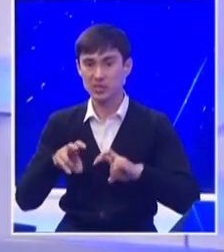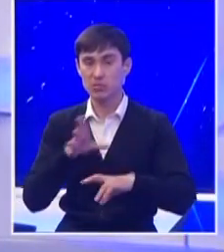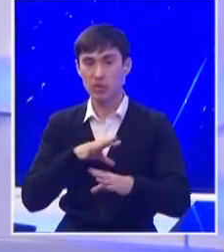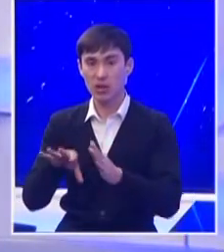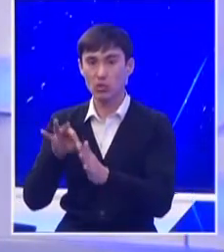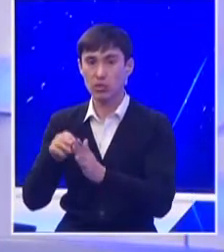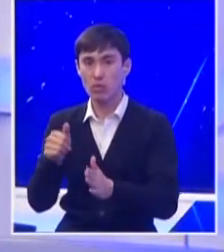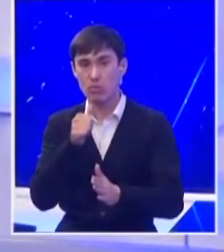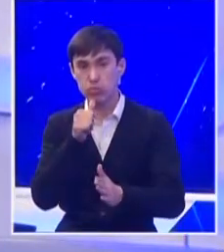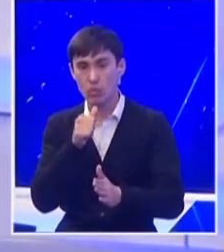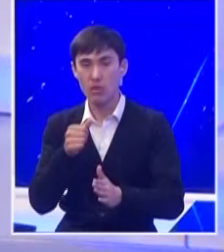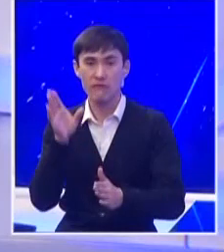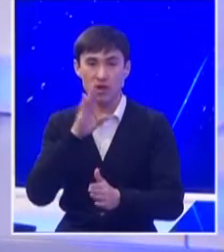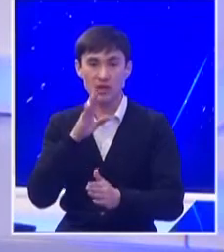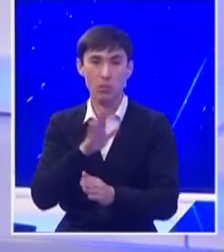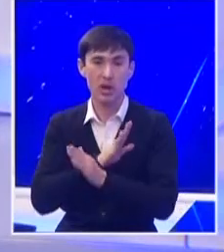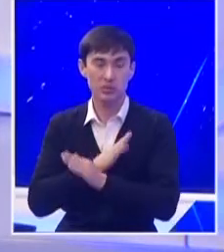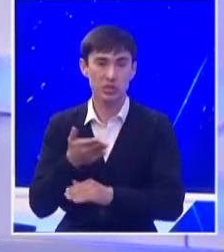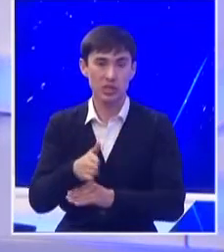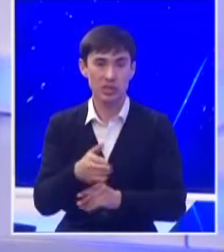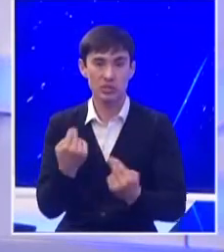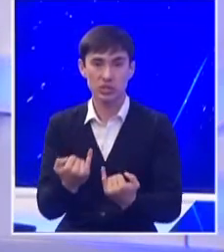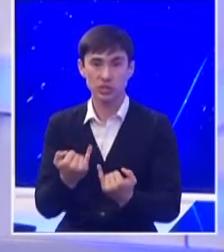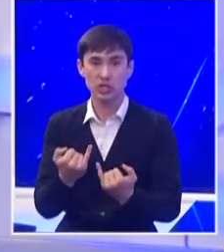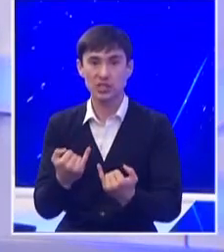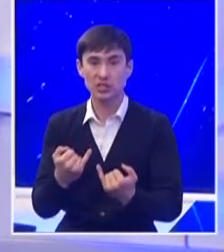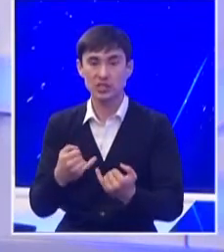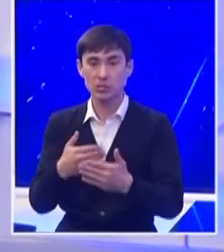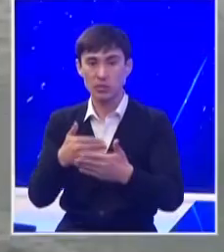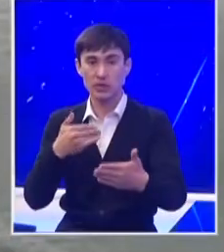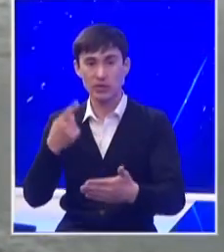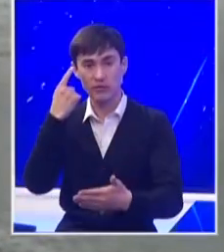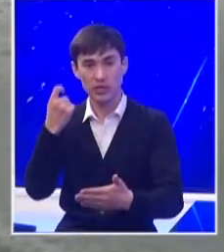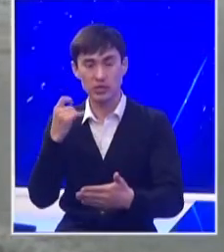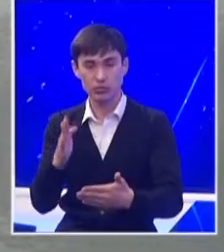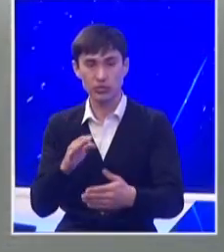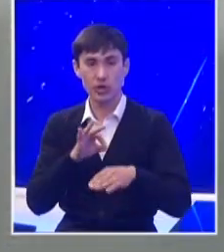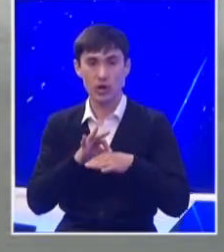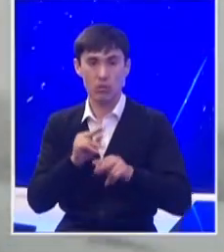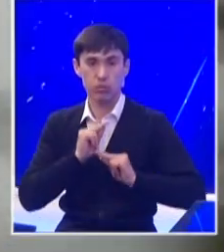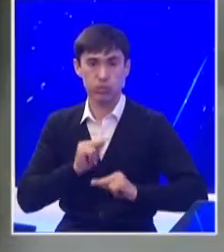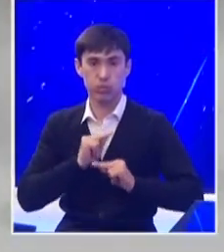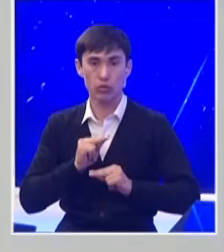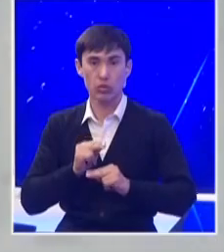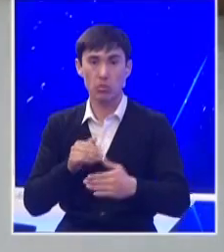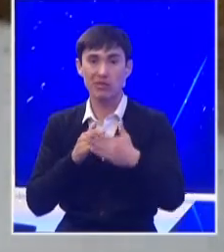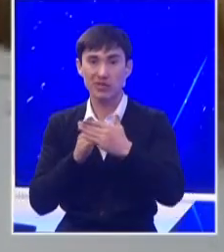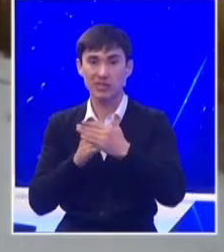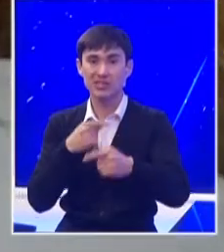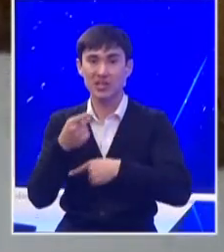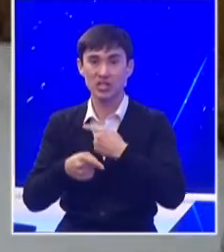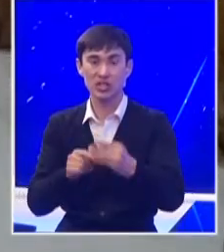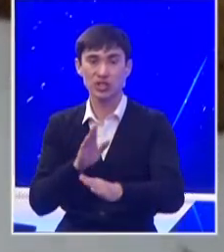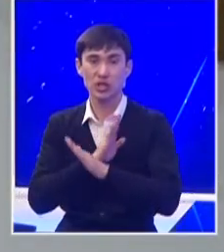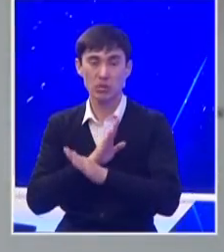отобраны пробы воды и погибшие особи. Уже сейчас, исходя из предварительной версии, ведутся работы по предотвращению дальнейшей гибели